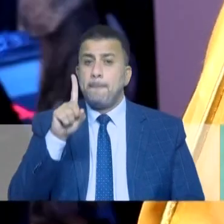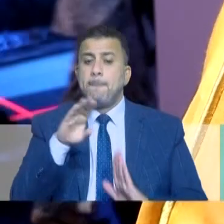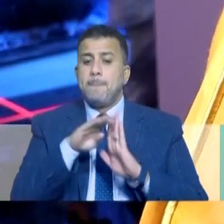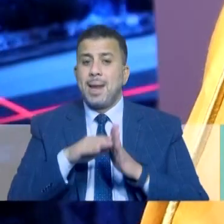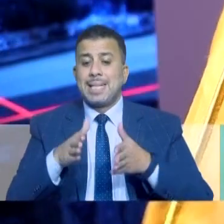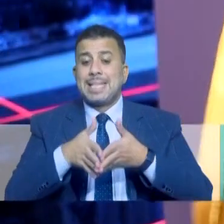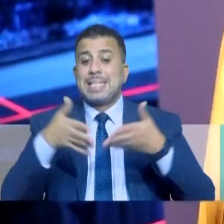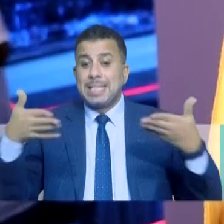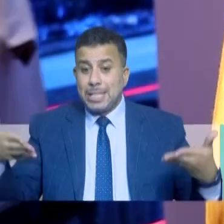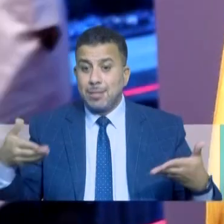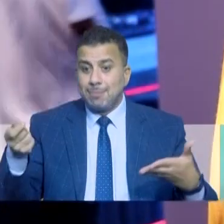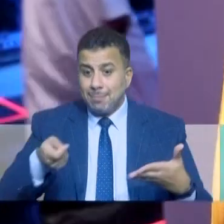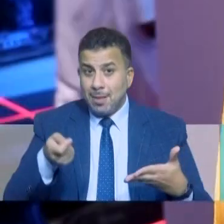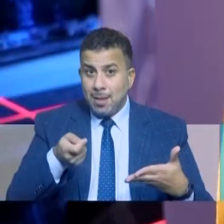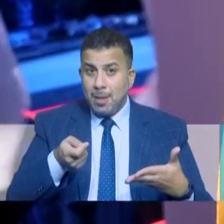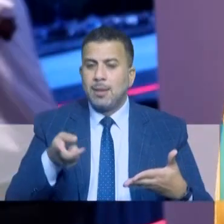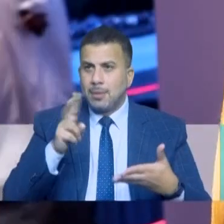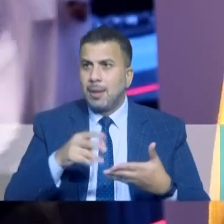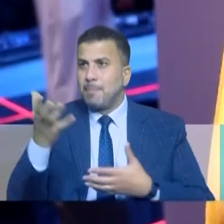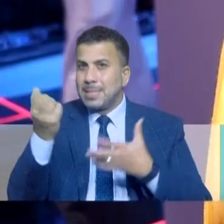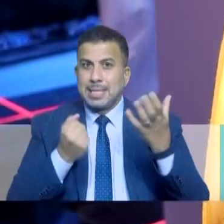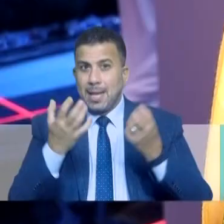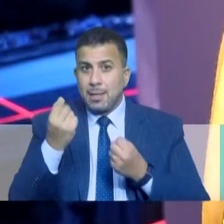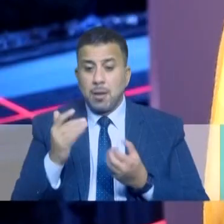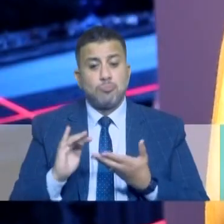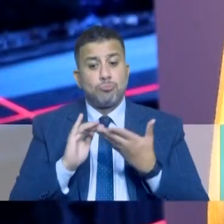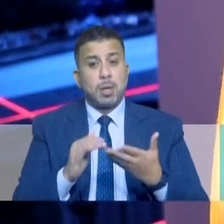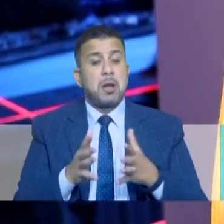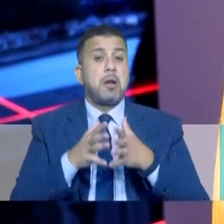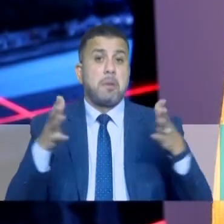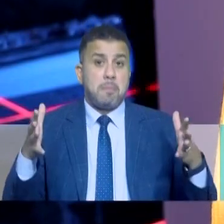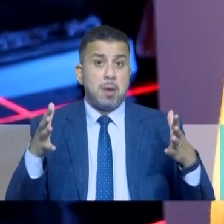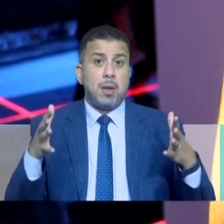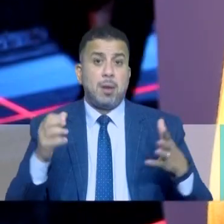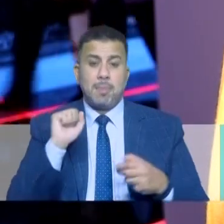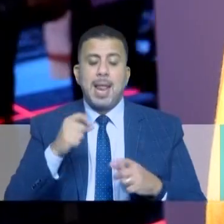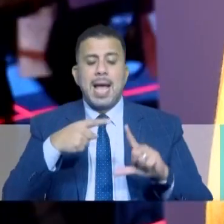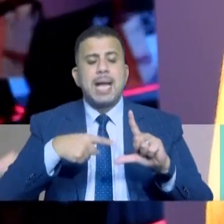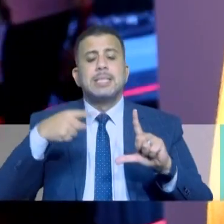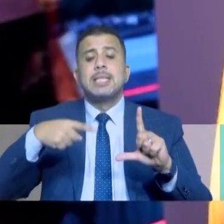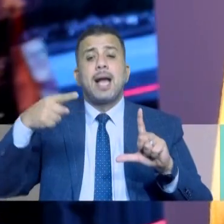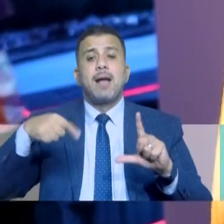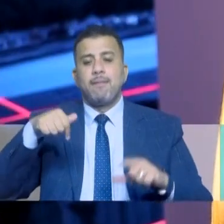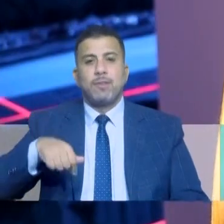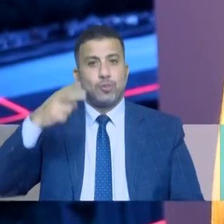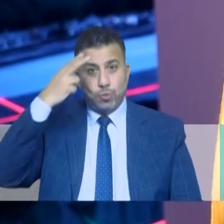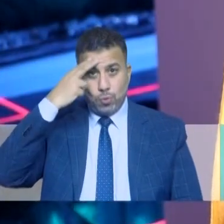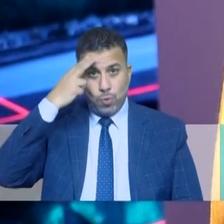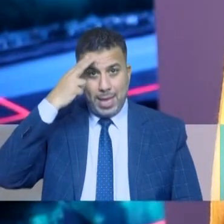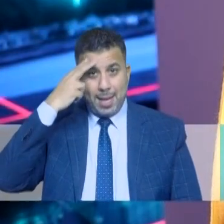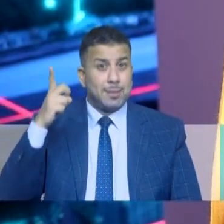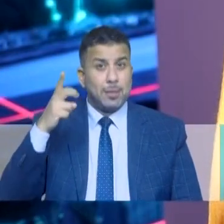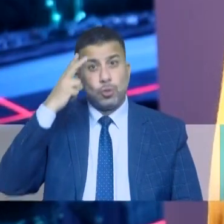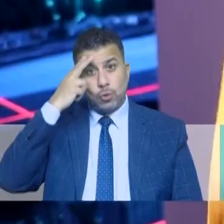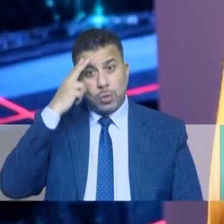السجل بالاضافه الى مصادر البيانات الاخرى ساهموا بشكل كبير في العديد من المنتجات الاحصائيه اللي عندنا في المملكه العربيه السعوديه انها